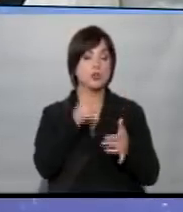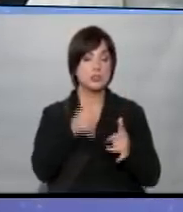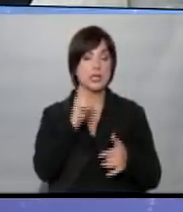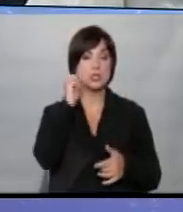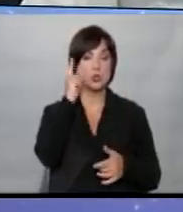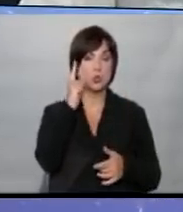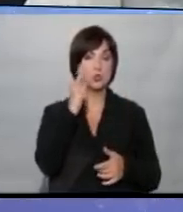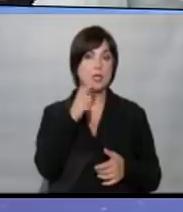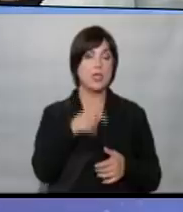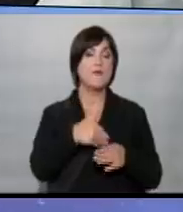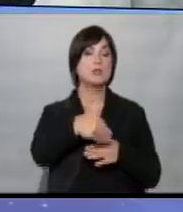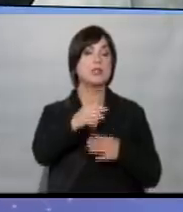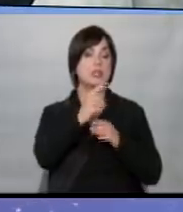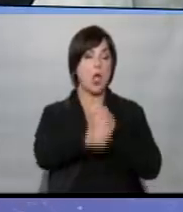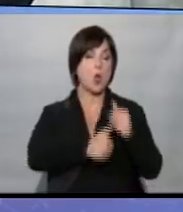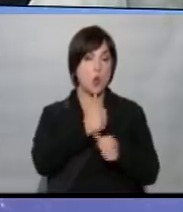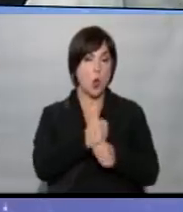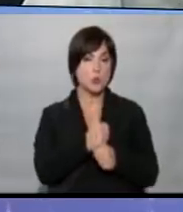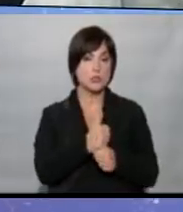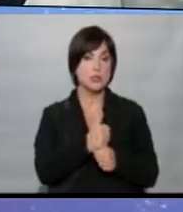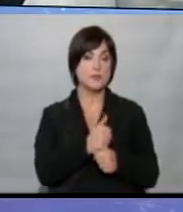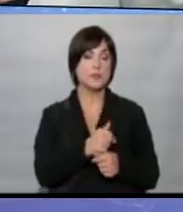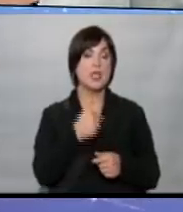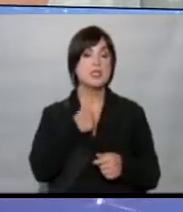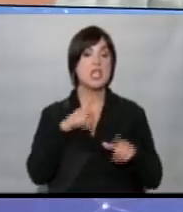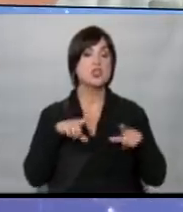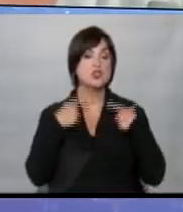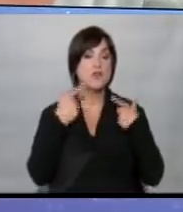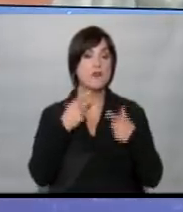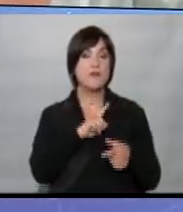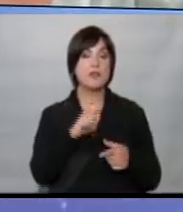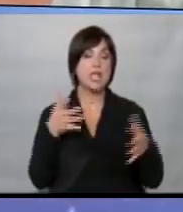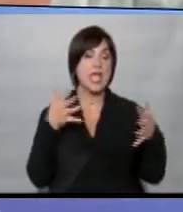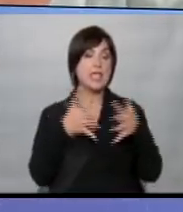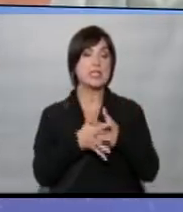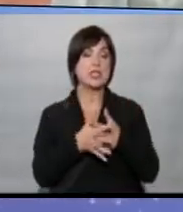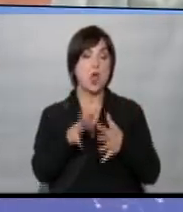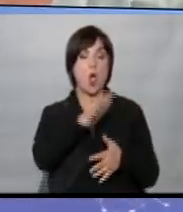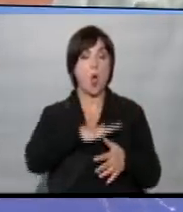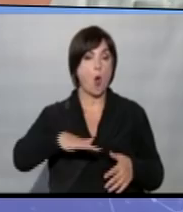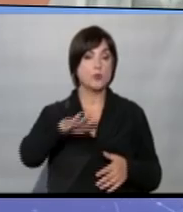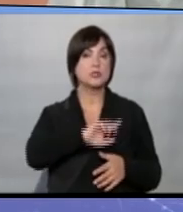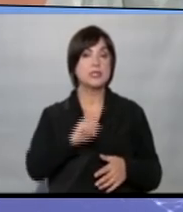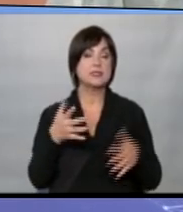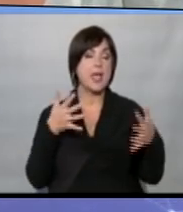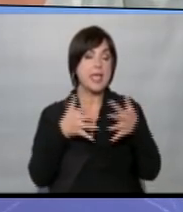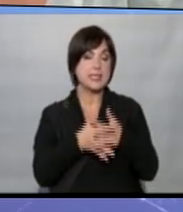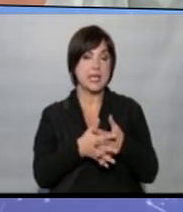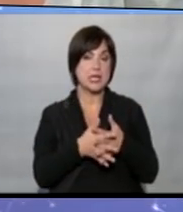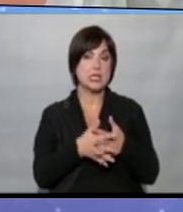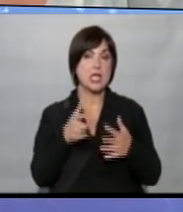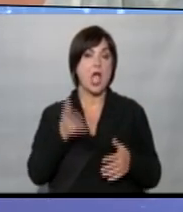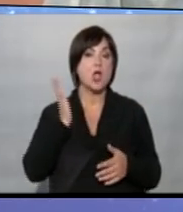се случи и во последните години, дека ние живееме во неинтегрирано општество. Не сме интегрирани